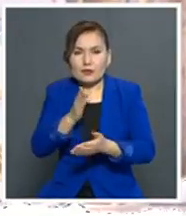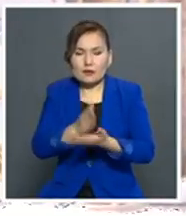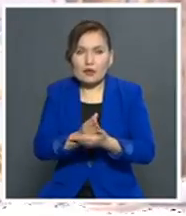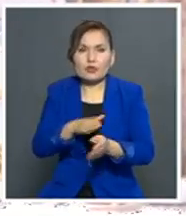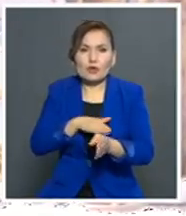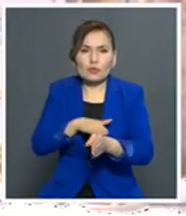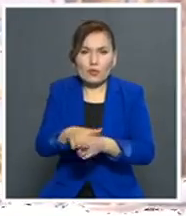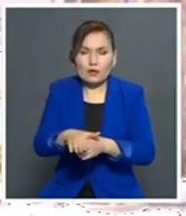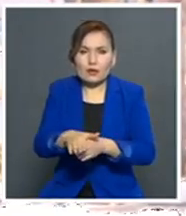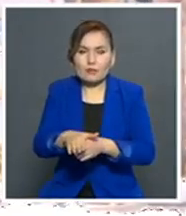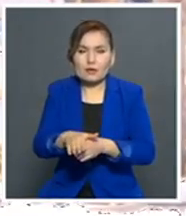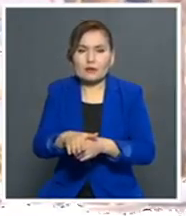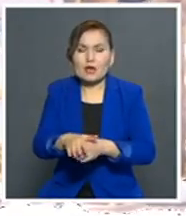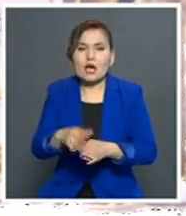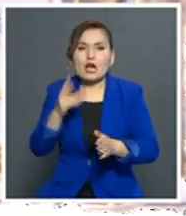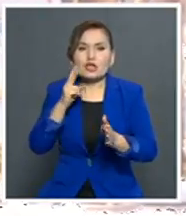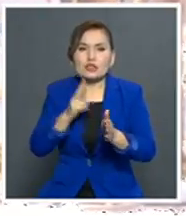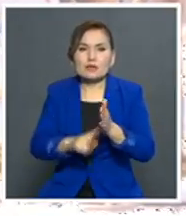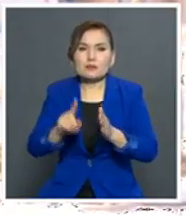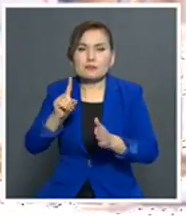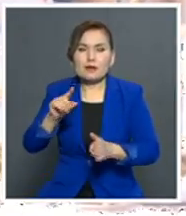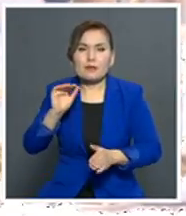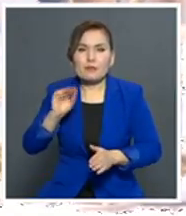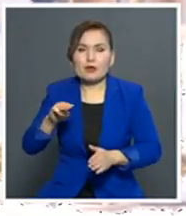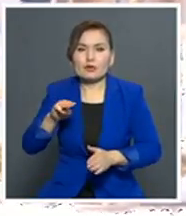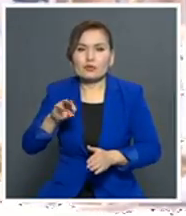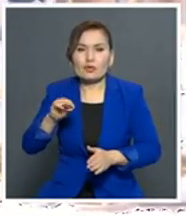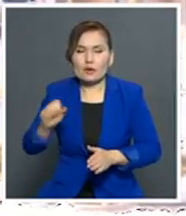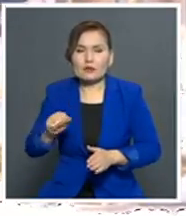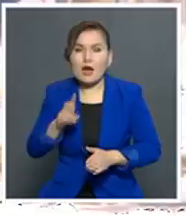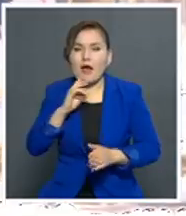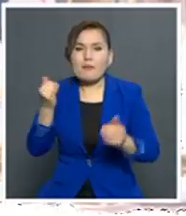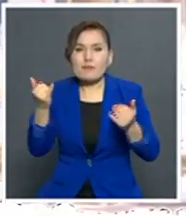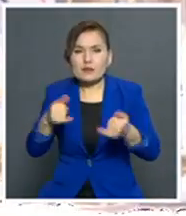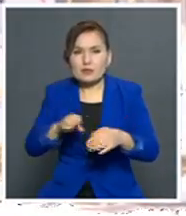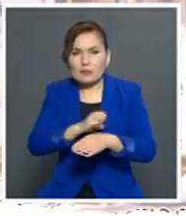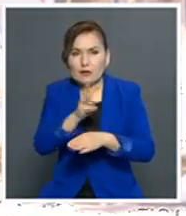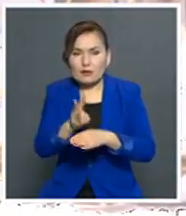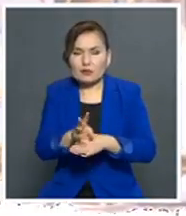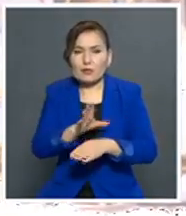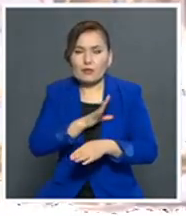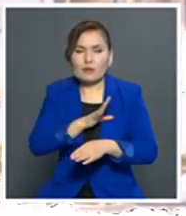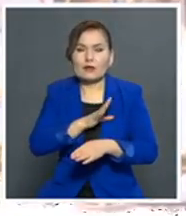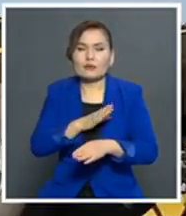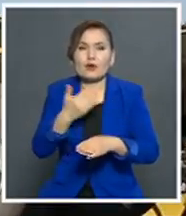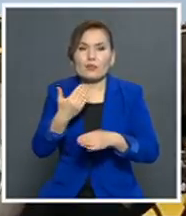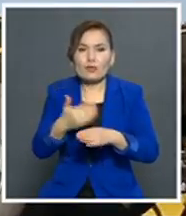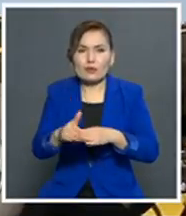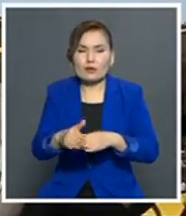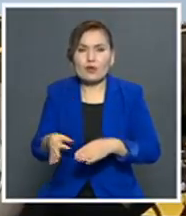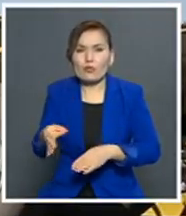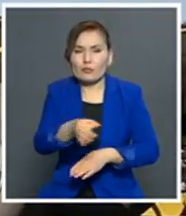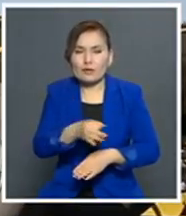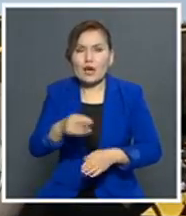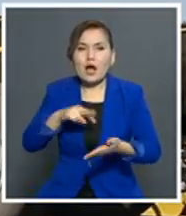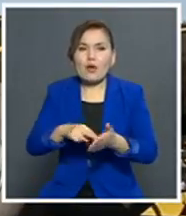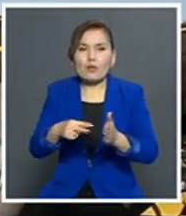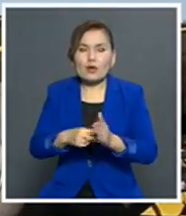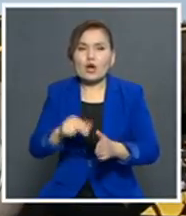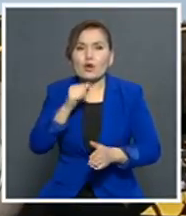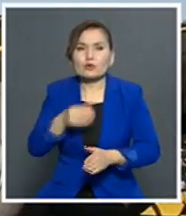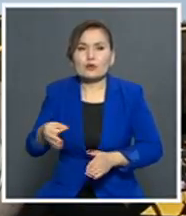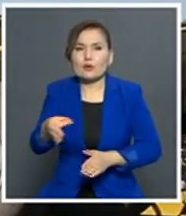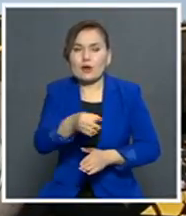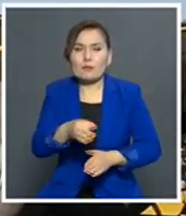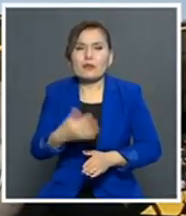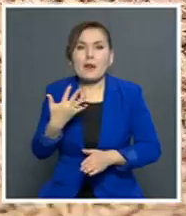толығымен. 71 мың тонна жанармай бөлінді облысқа. Жоспар бойынша Қостанайдың